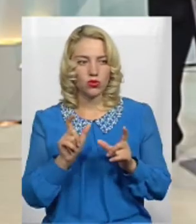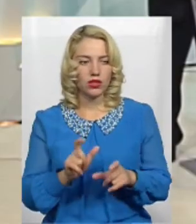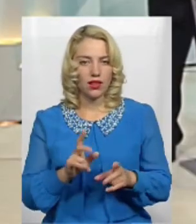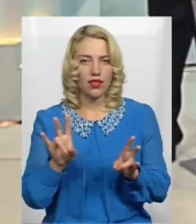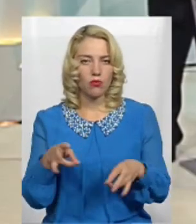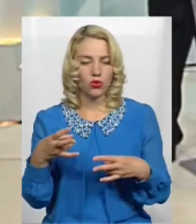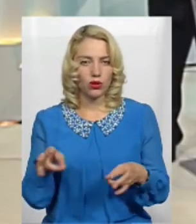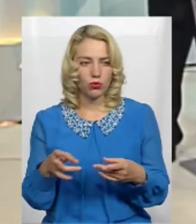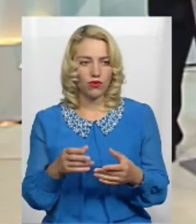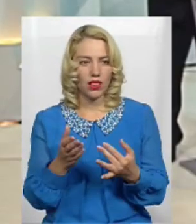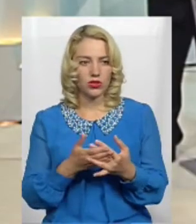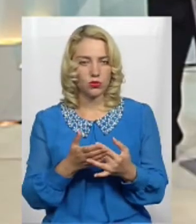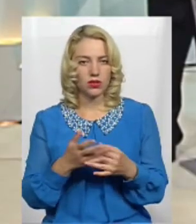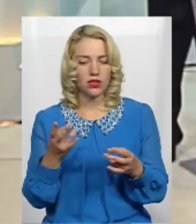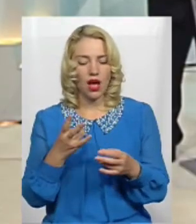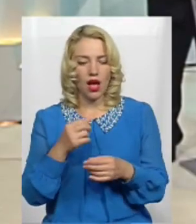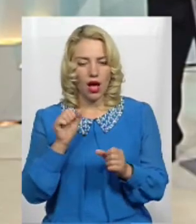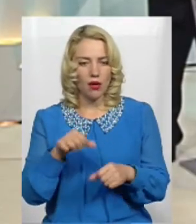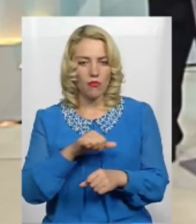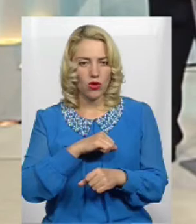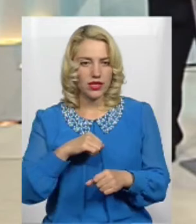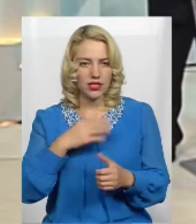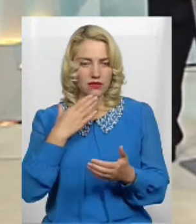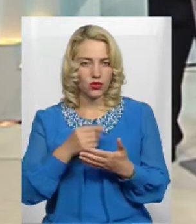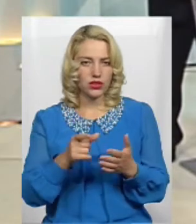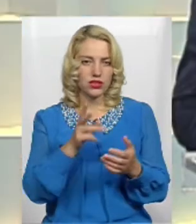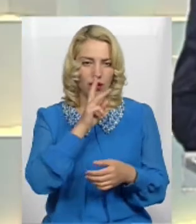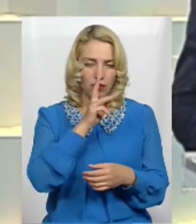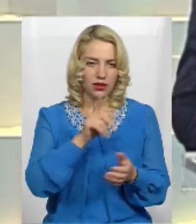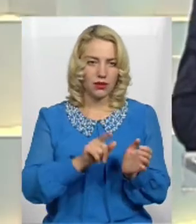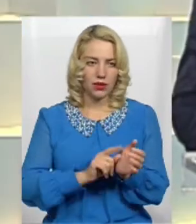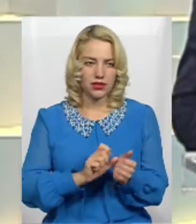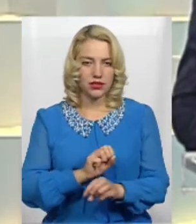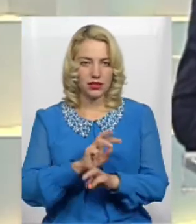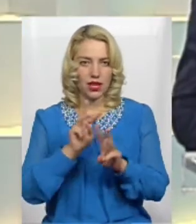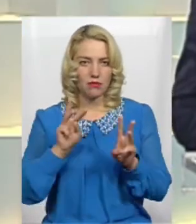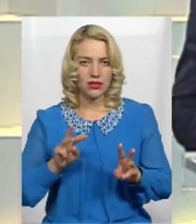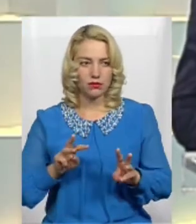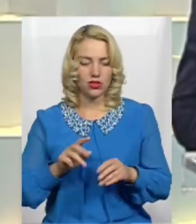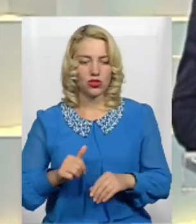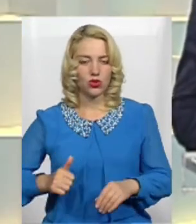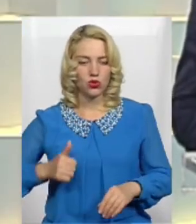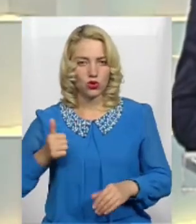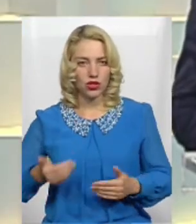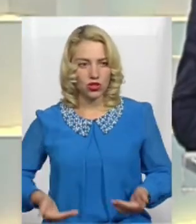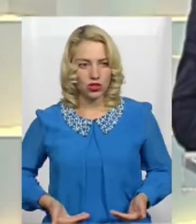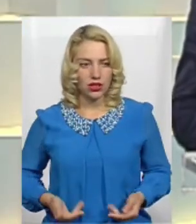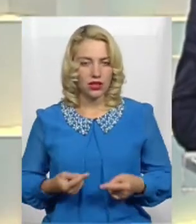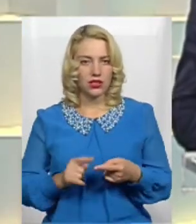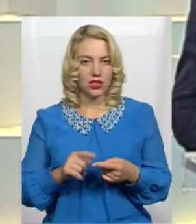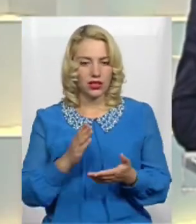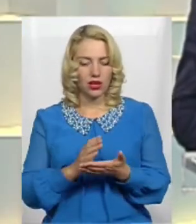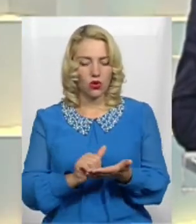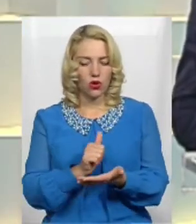не потребувала субсидії, а могла собі із пенсії, із заробітної плати забезпечити достойне життя. Це